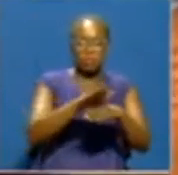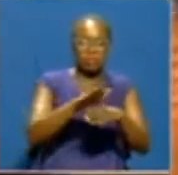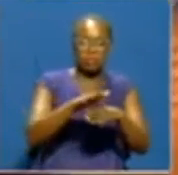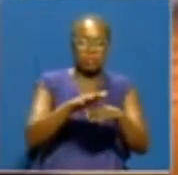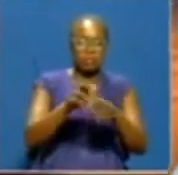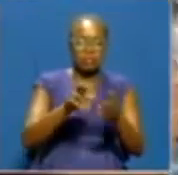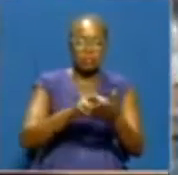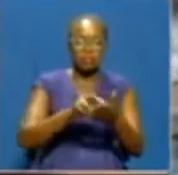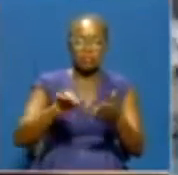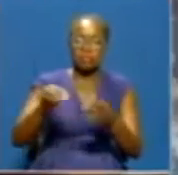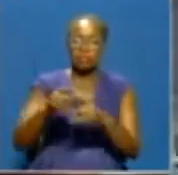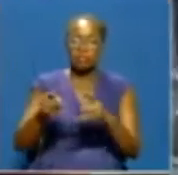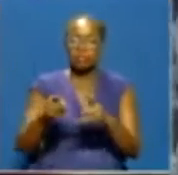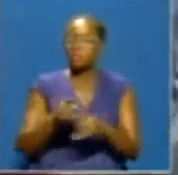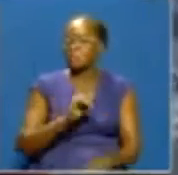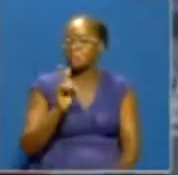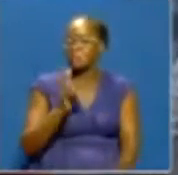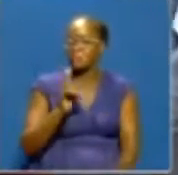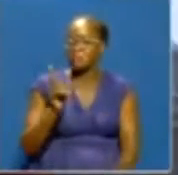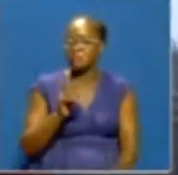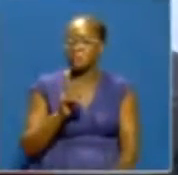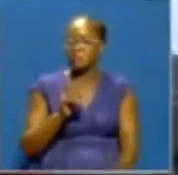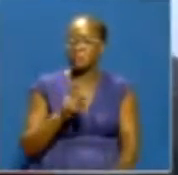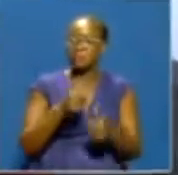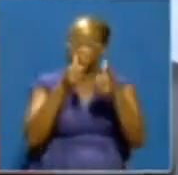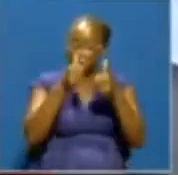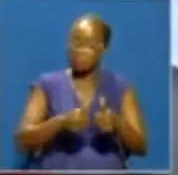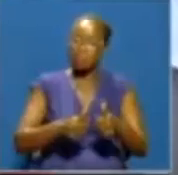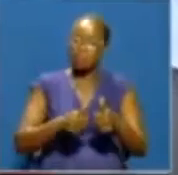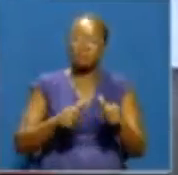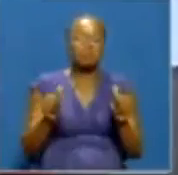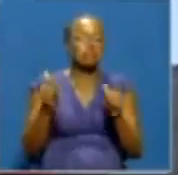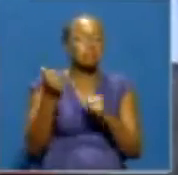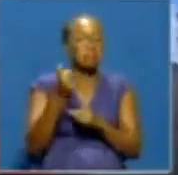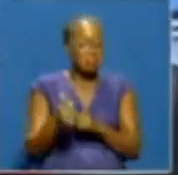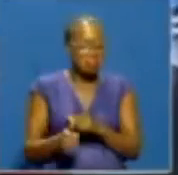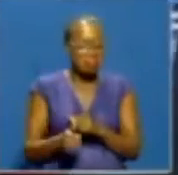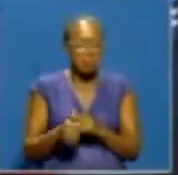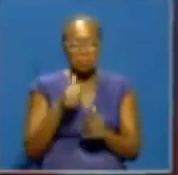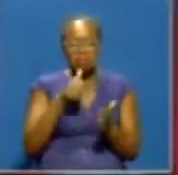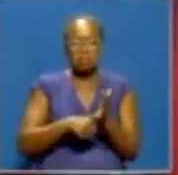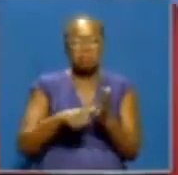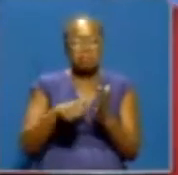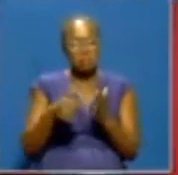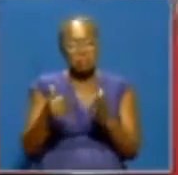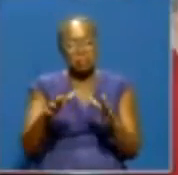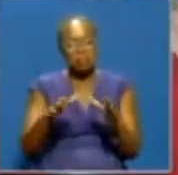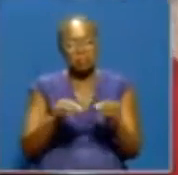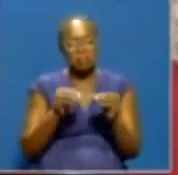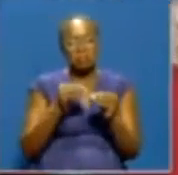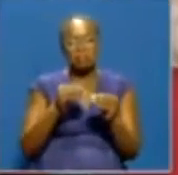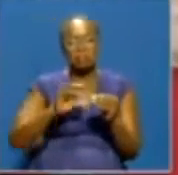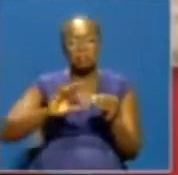kulingana na wachuuzi hao wanasema kwamba hawako wamepewa idhini yote wala barua yote kuondoka mahali hapa ili kaunti iweze